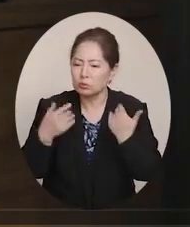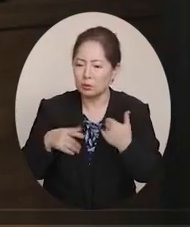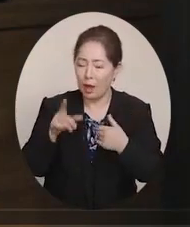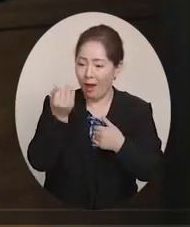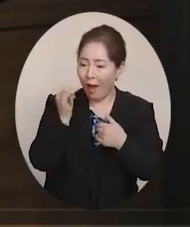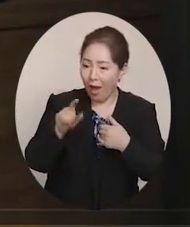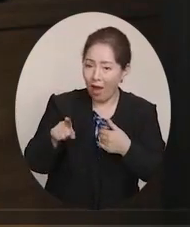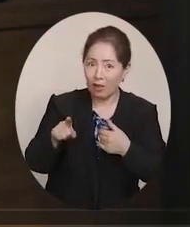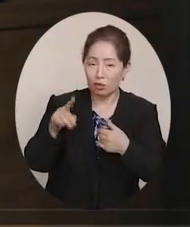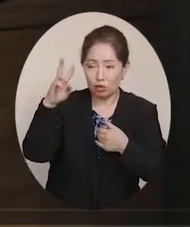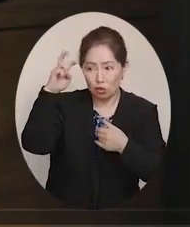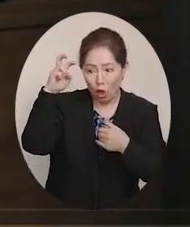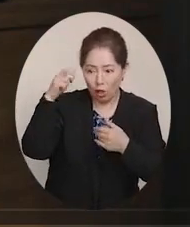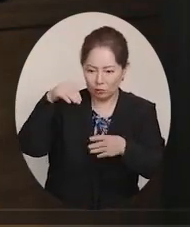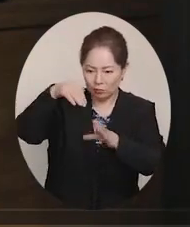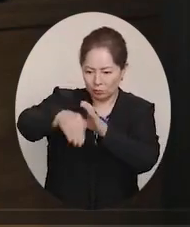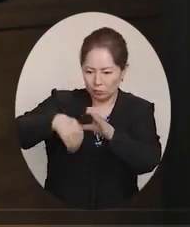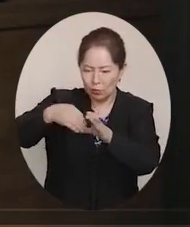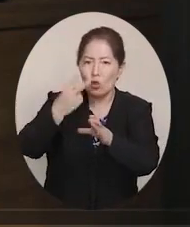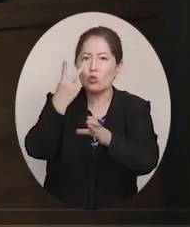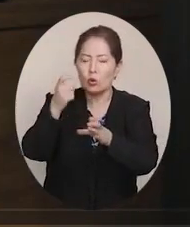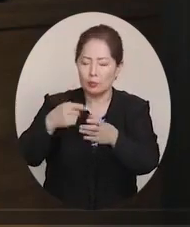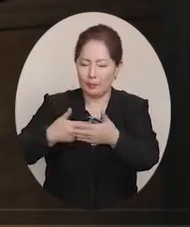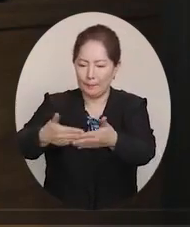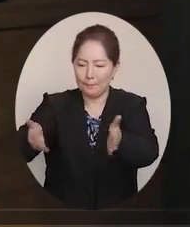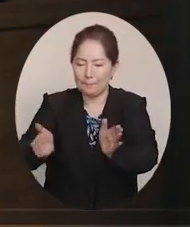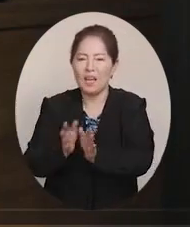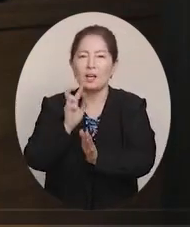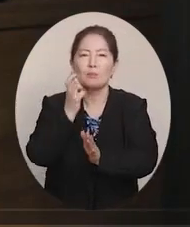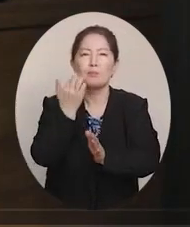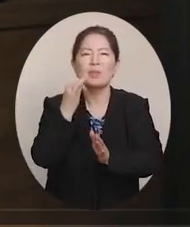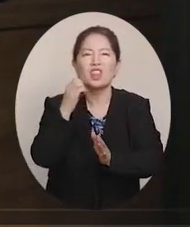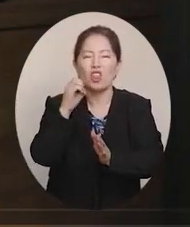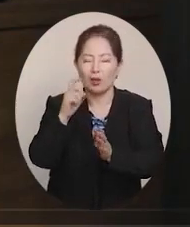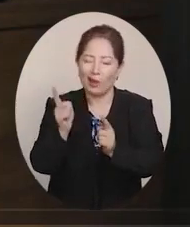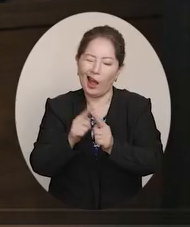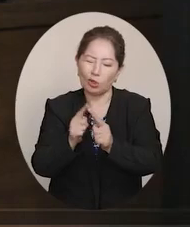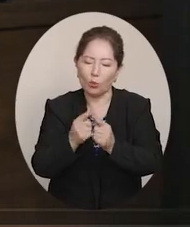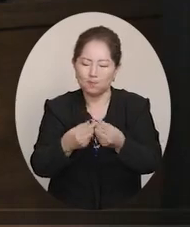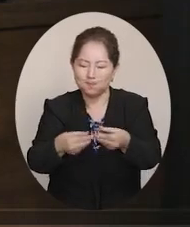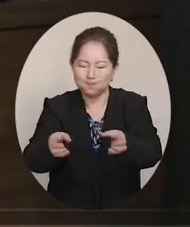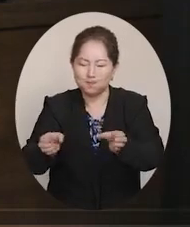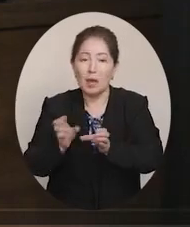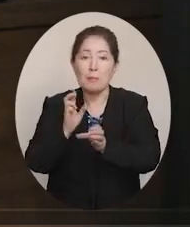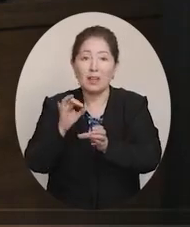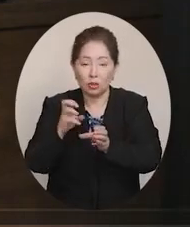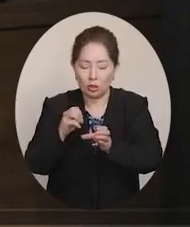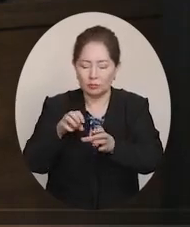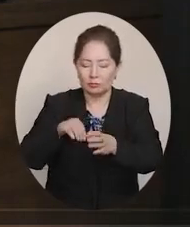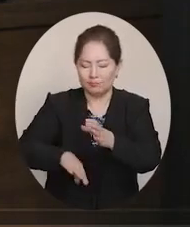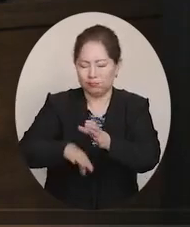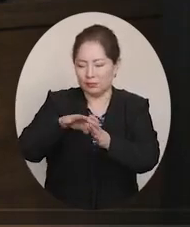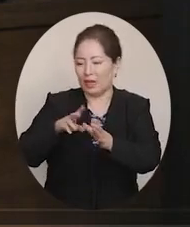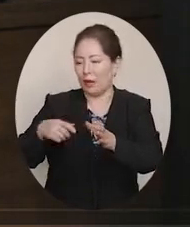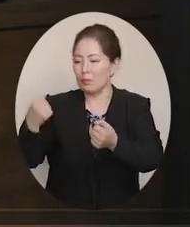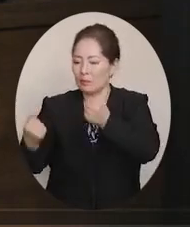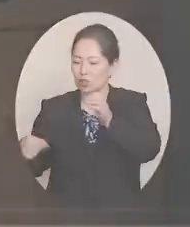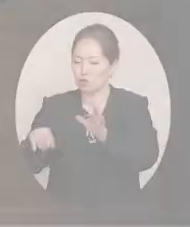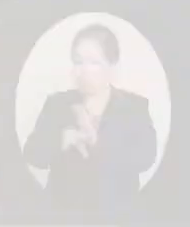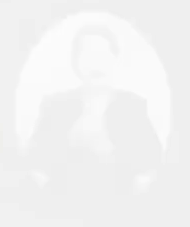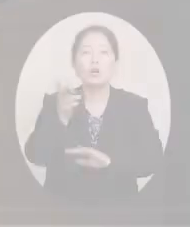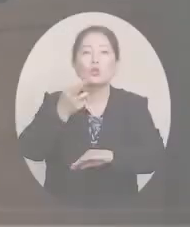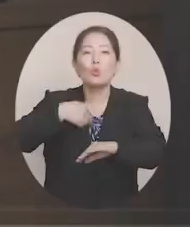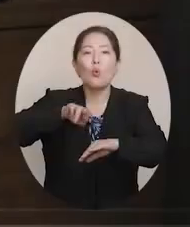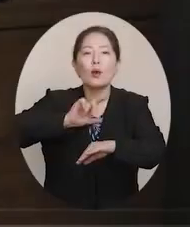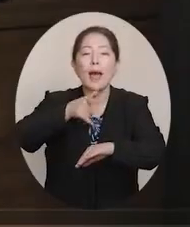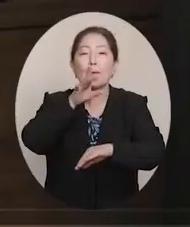айлын нойлыг бетон доторлоготой айлаас гарч байгаа бохир усыг энэ танкнда хөрнтлүүлээд зөөж тээвэрлэх гэж байгаа асуудлыг л ярьж байгаа маа юм нойлын